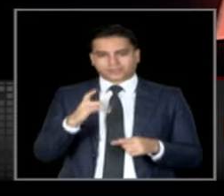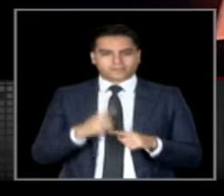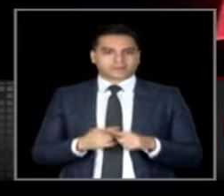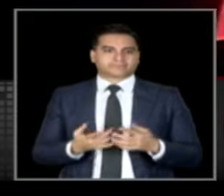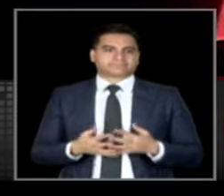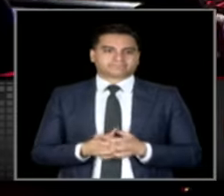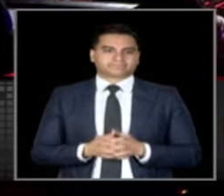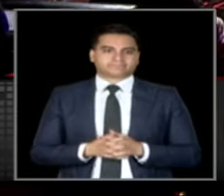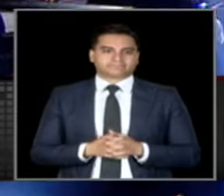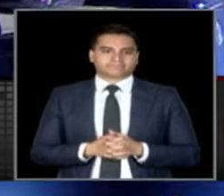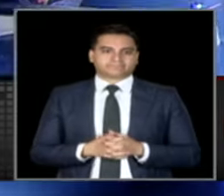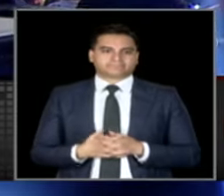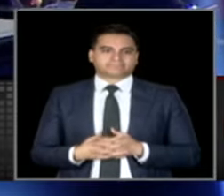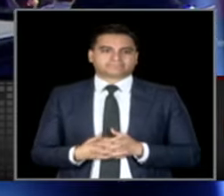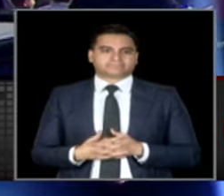خاطئة.